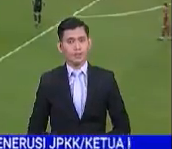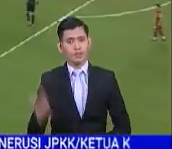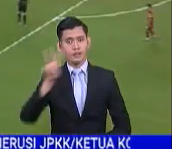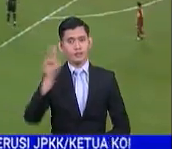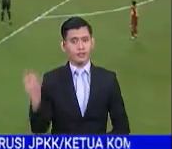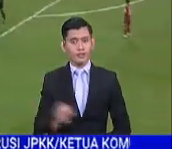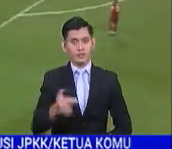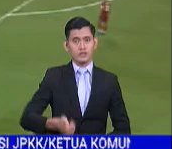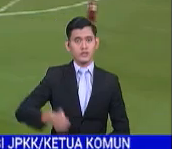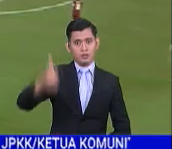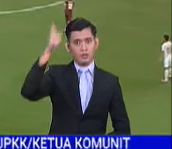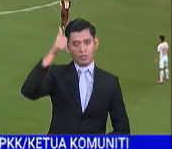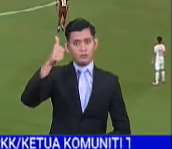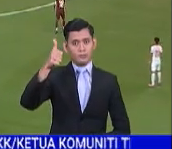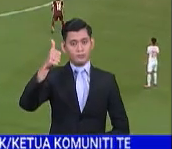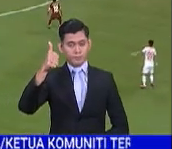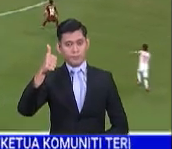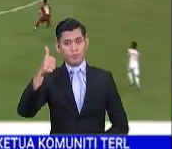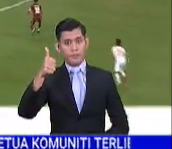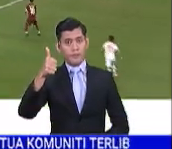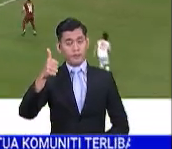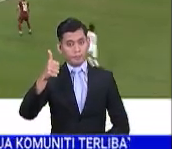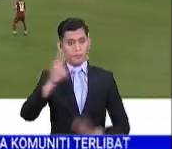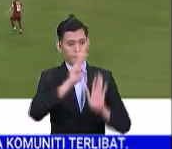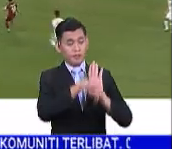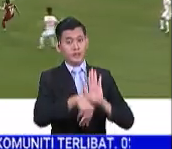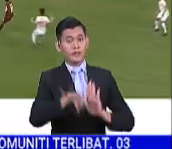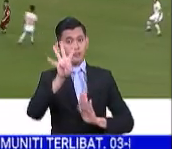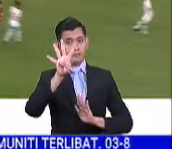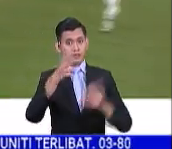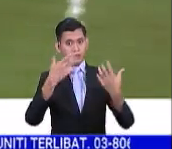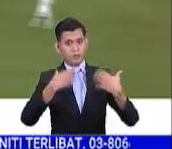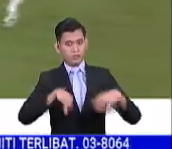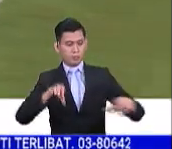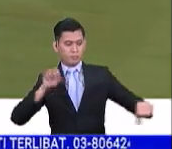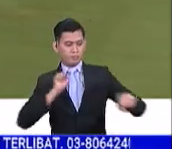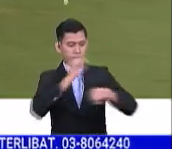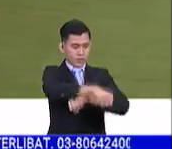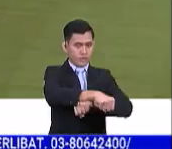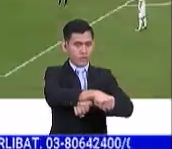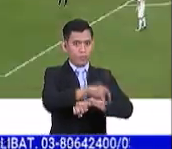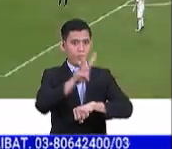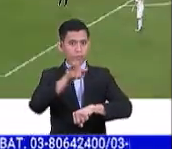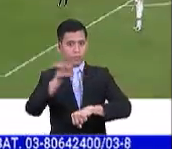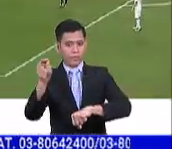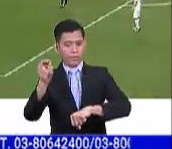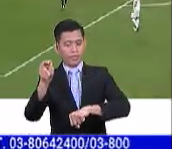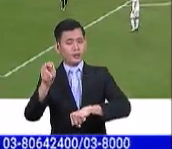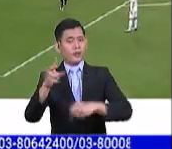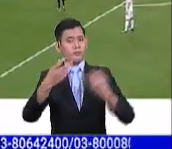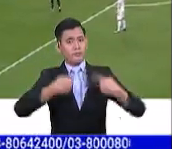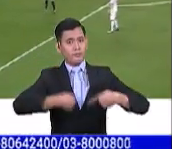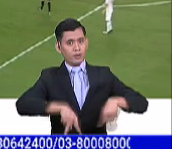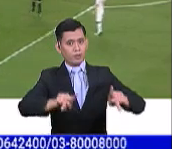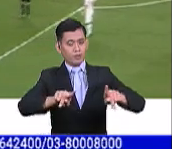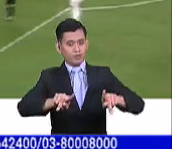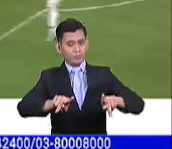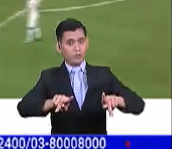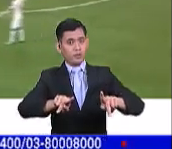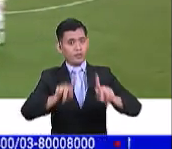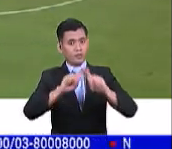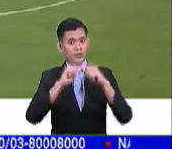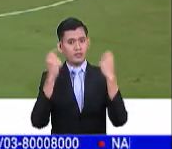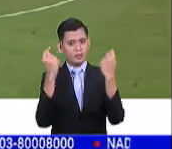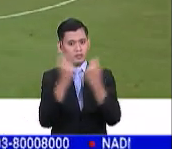Vietnam selaku juara bertahan memberi amaran seawal minit keempat menerusi percubaan penyerang Nguyen Tian Ling. Peluang terbaik skuad Naga Emas